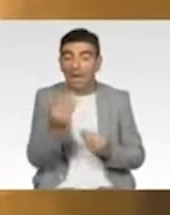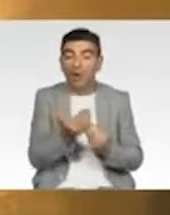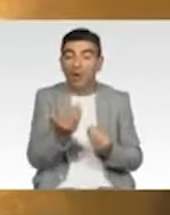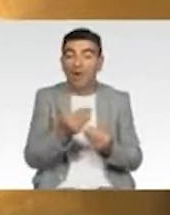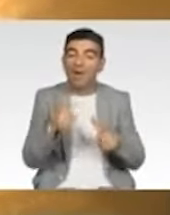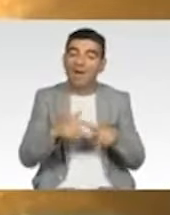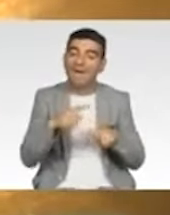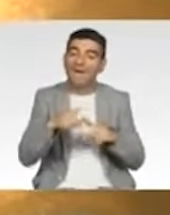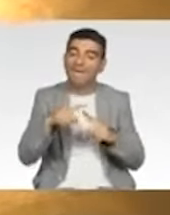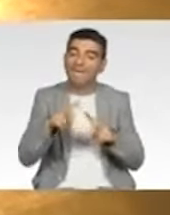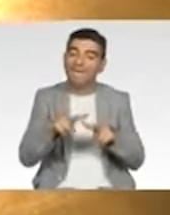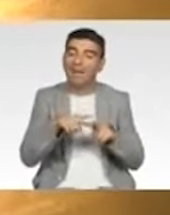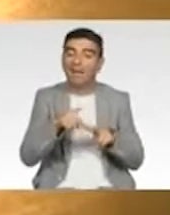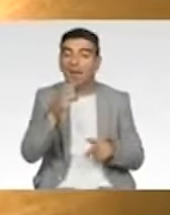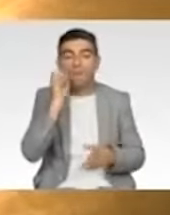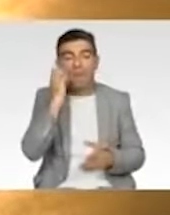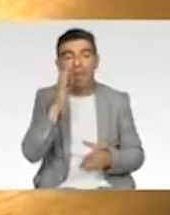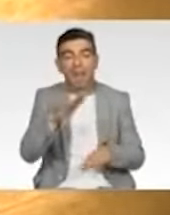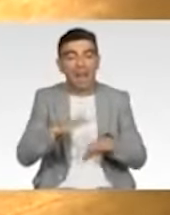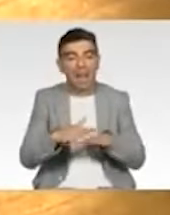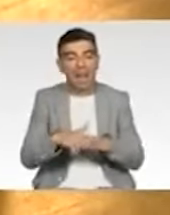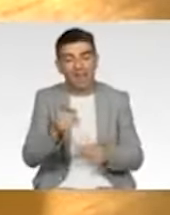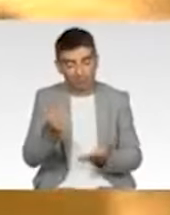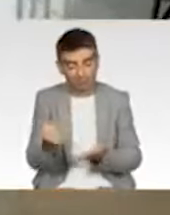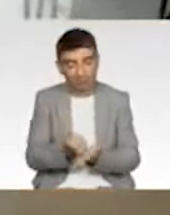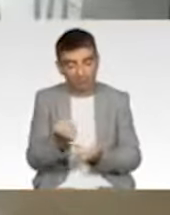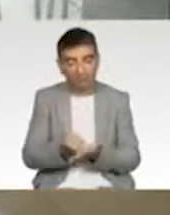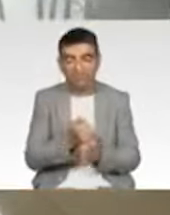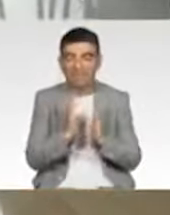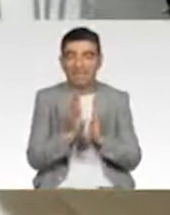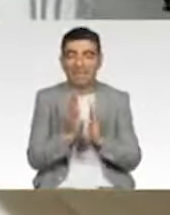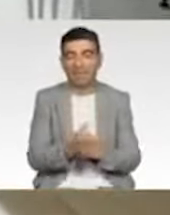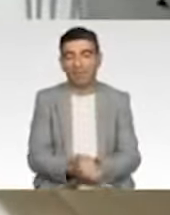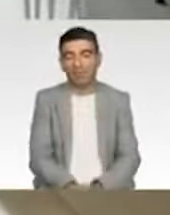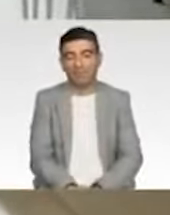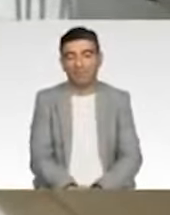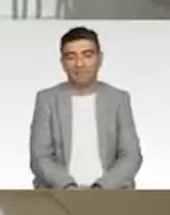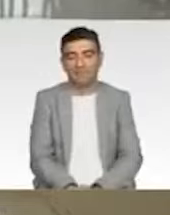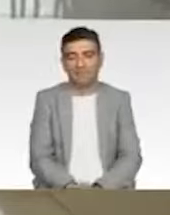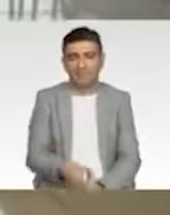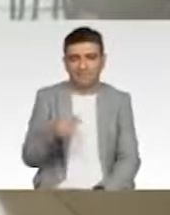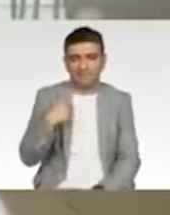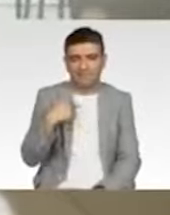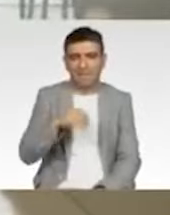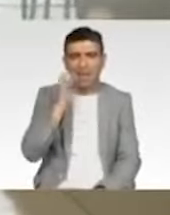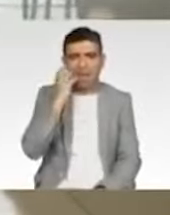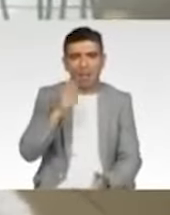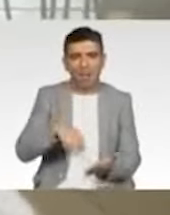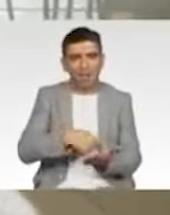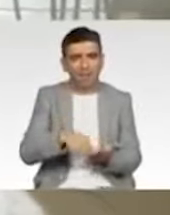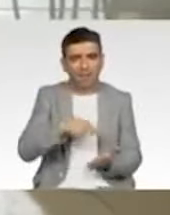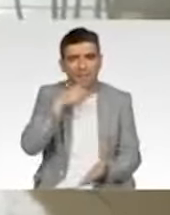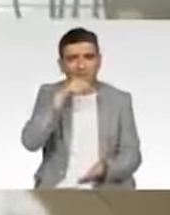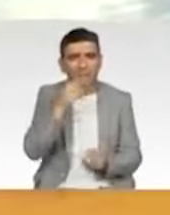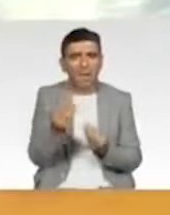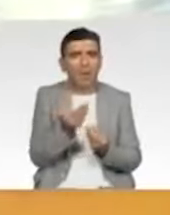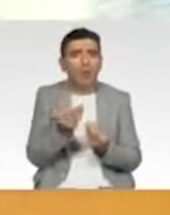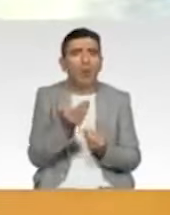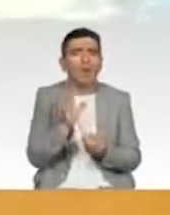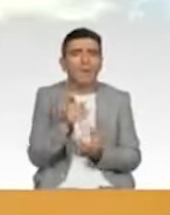Hanım da patatesleri elleriyle bir güzel ezmeye devam ediyor. Ayten, biz patates kavurmasında biber